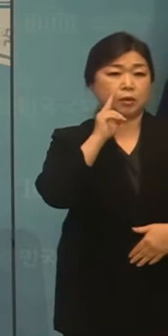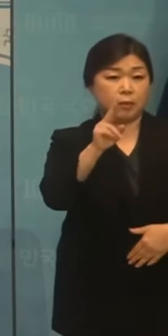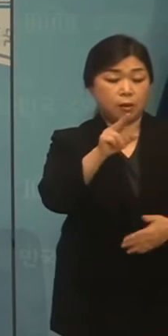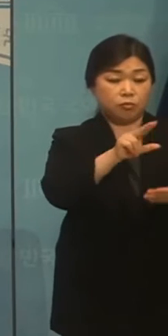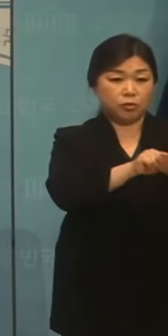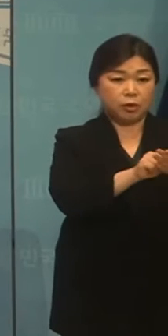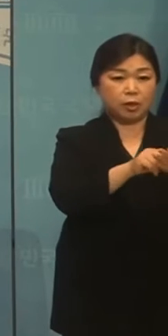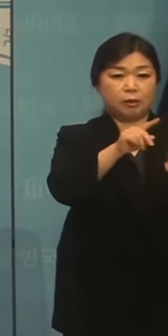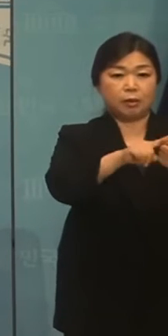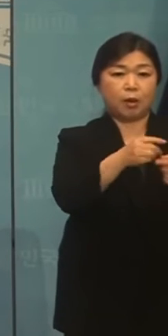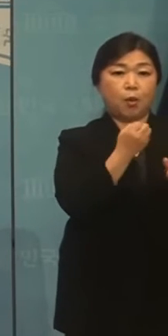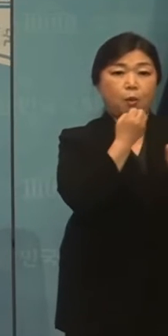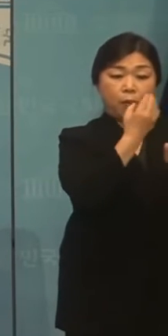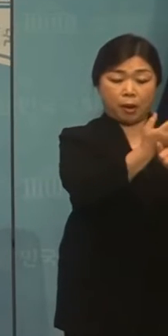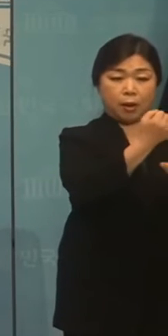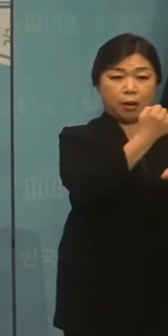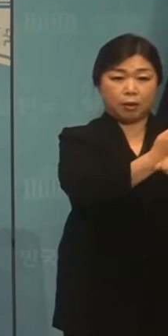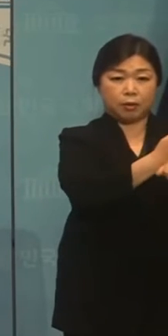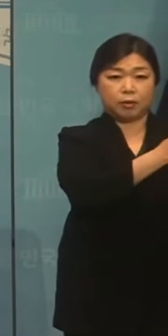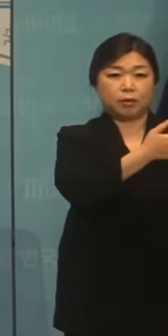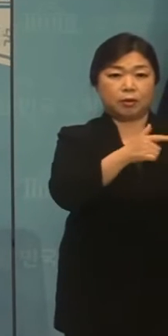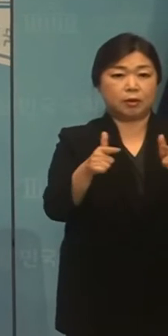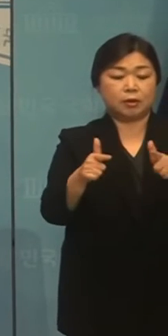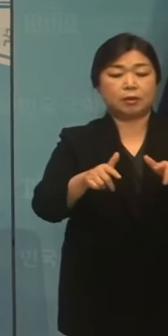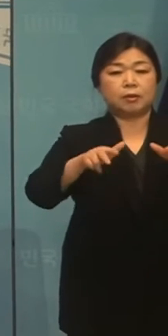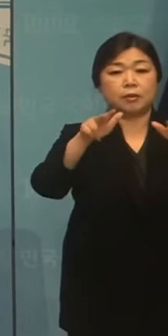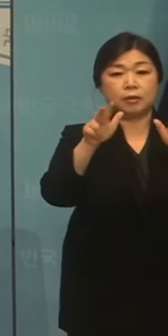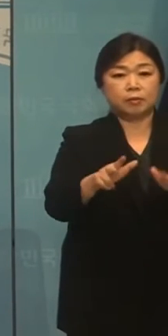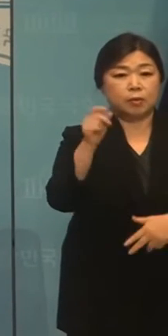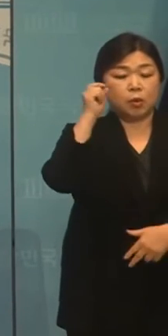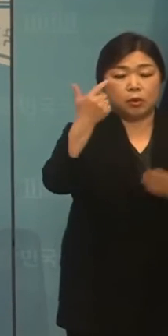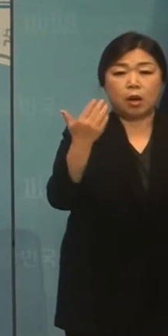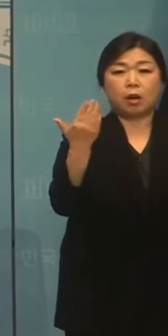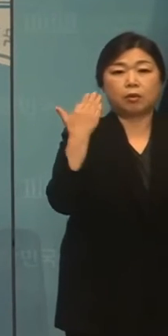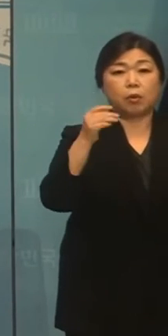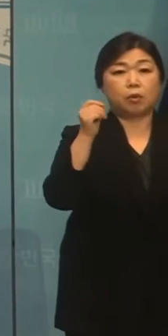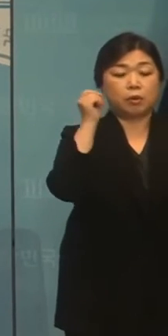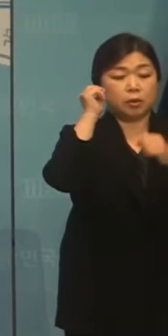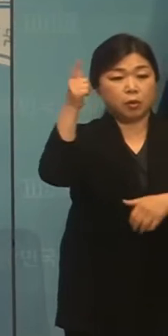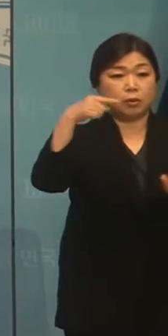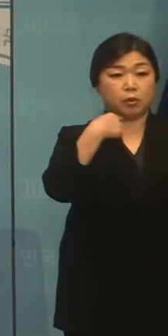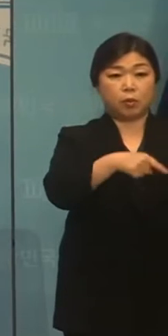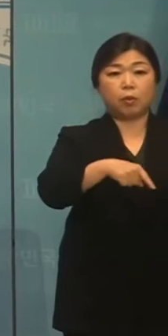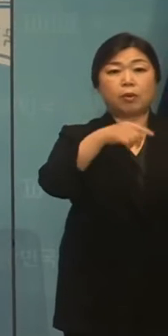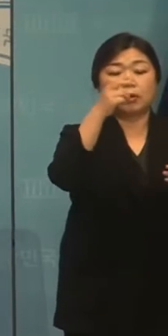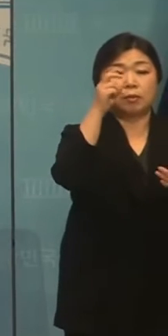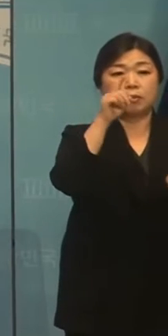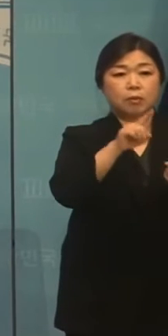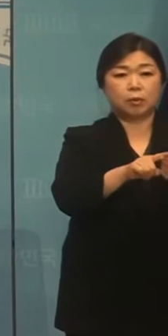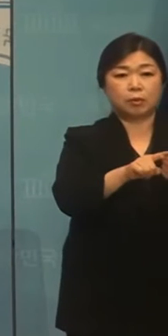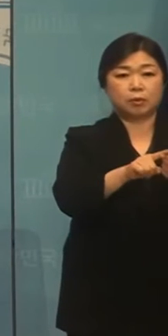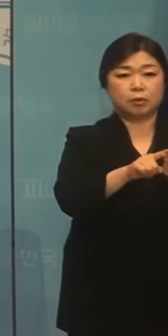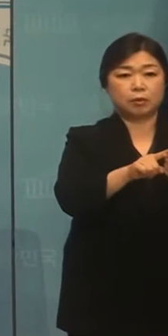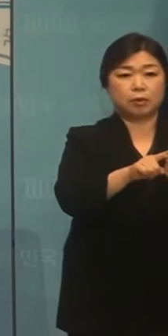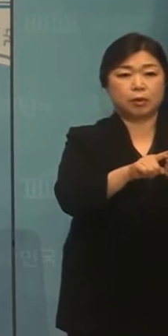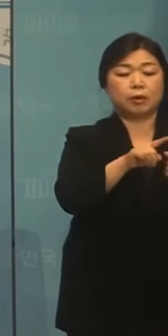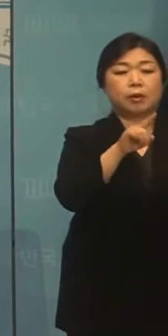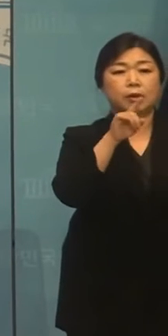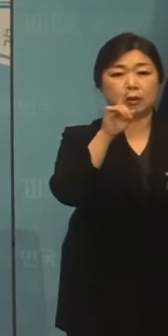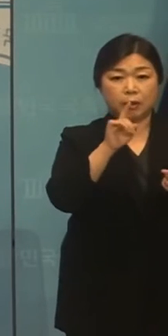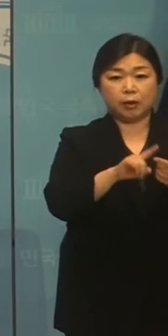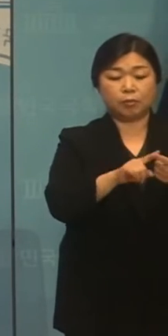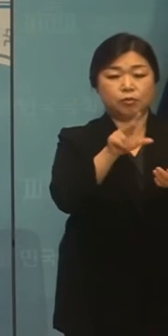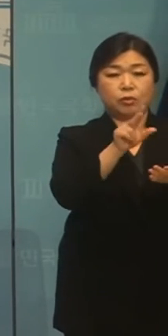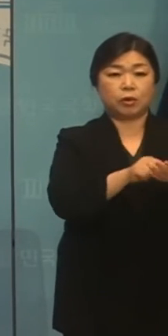등 현행 영재학교, 영재교육 체제의 문제점을 제기한 바